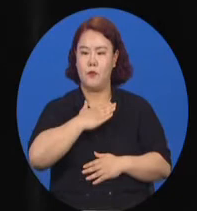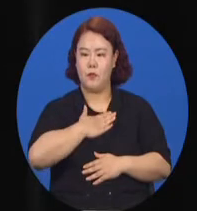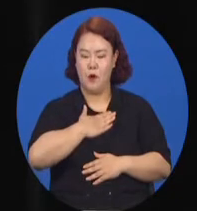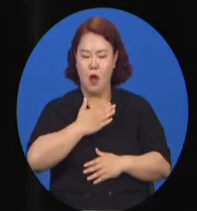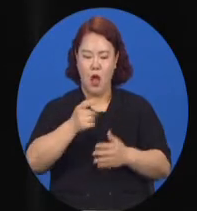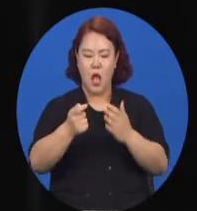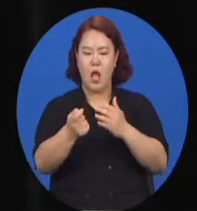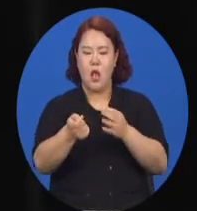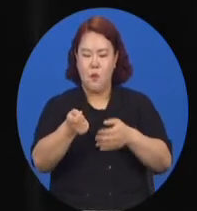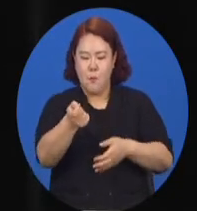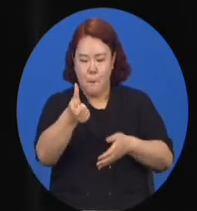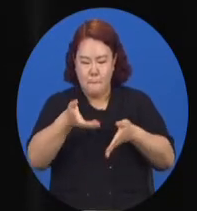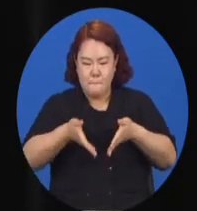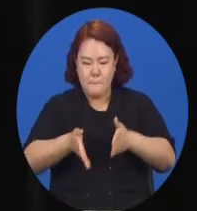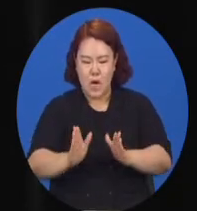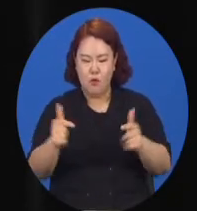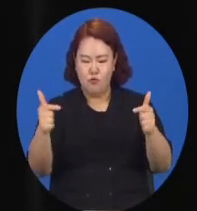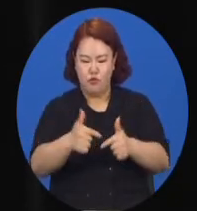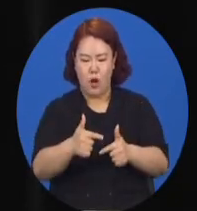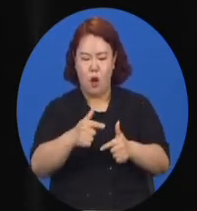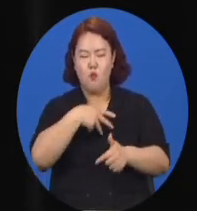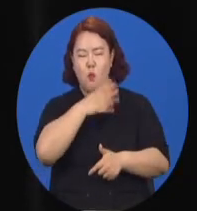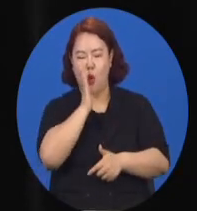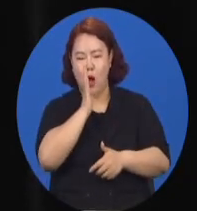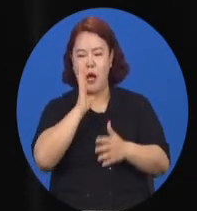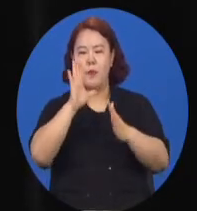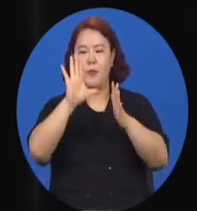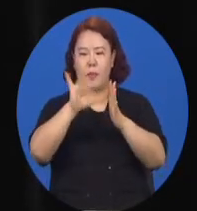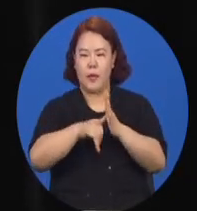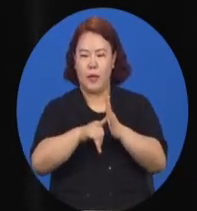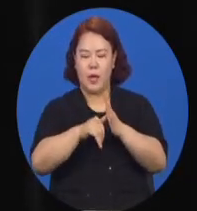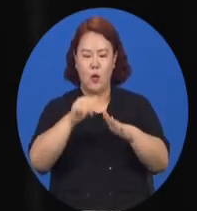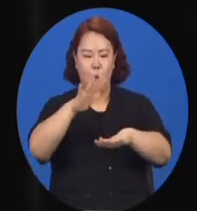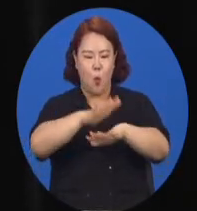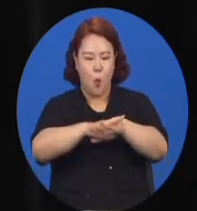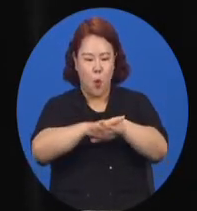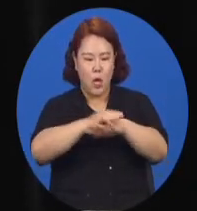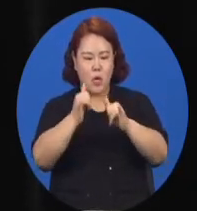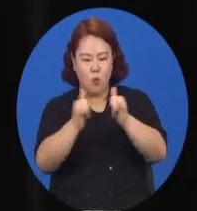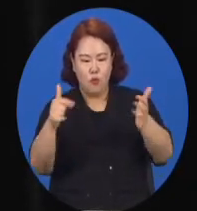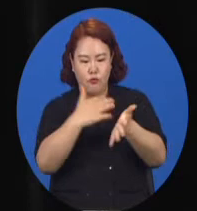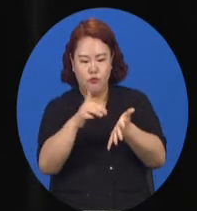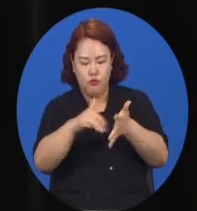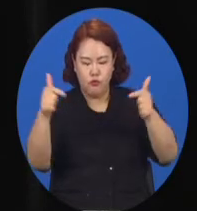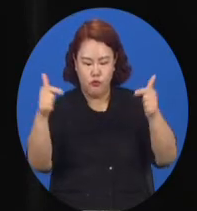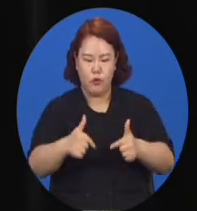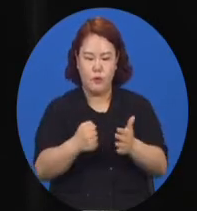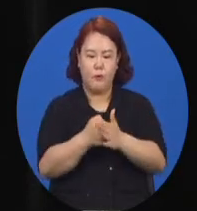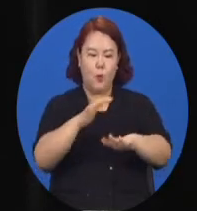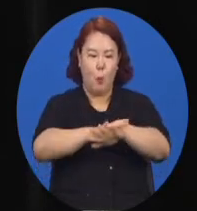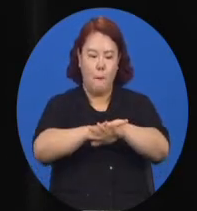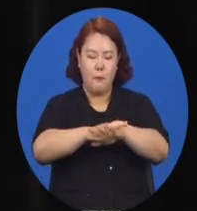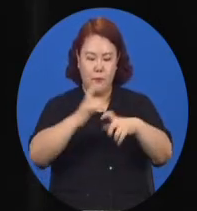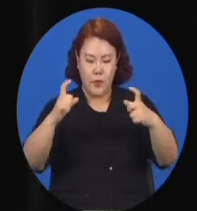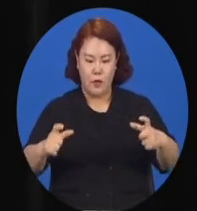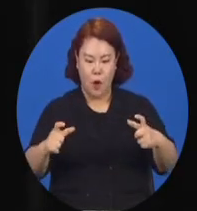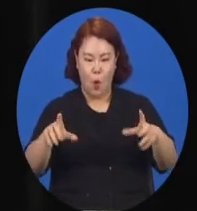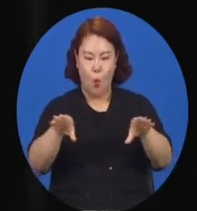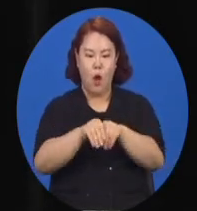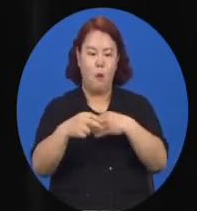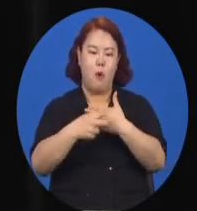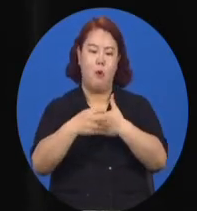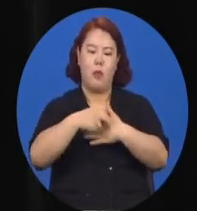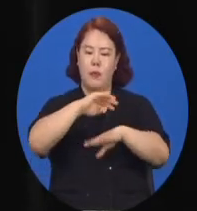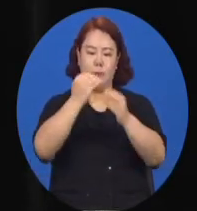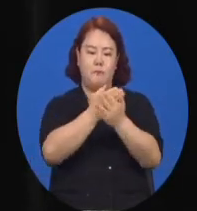저출산 고령화 시대를 맞아서 이 농어촌 인구가 감소됨으로 인해서 농어촌 지역에 종합병원들이